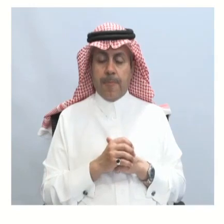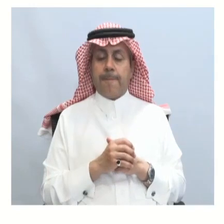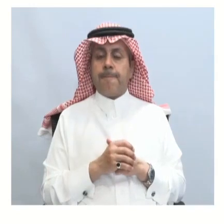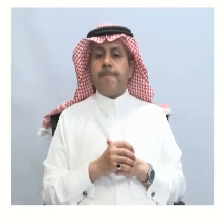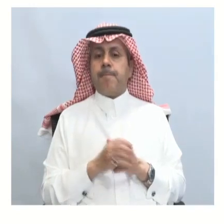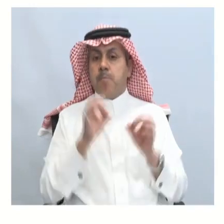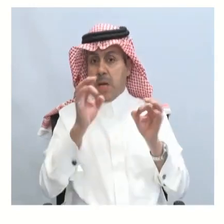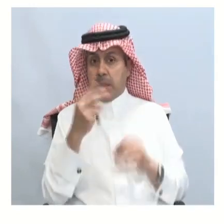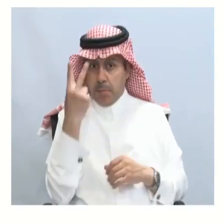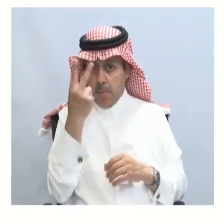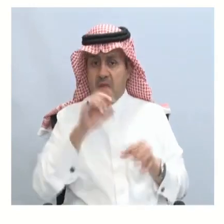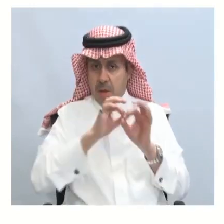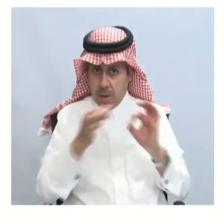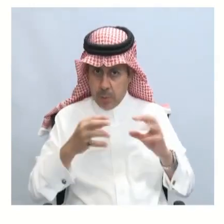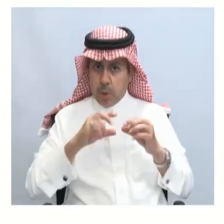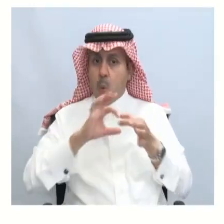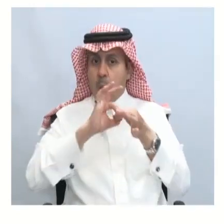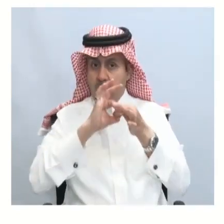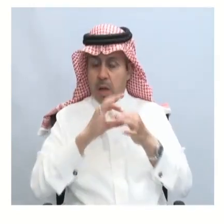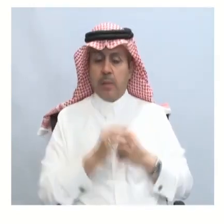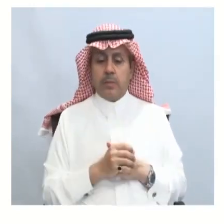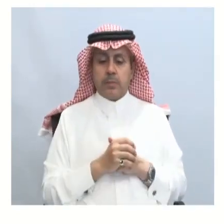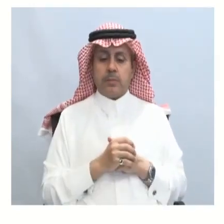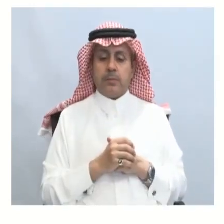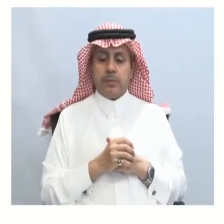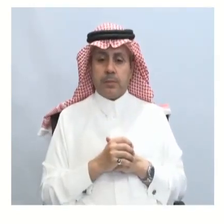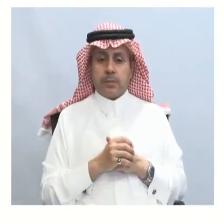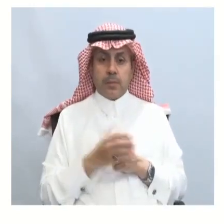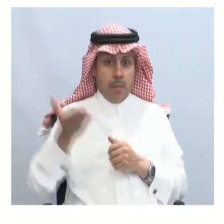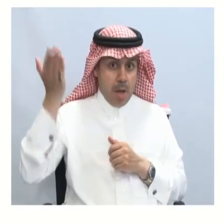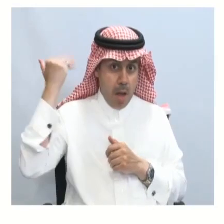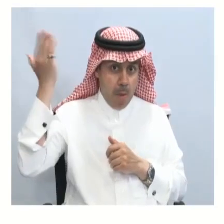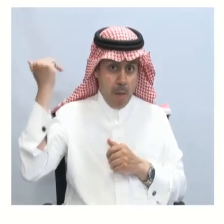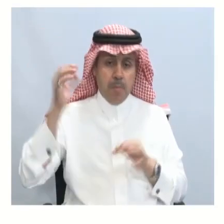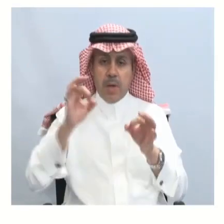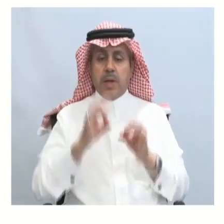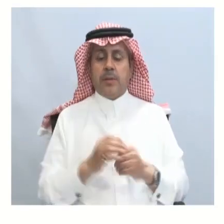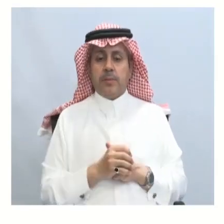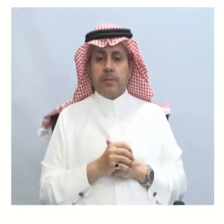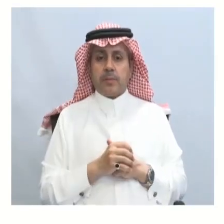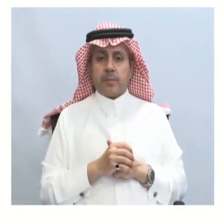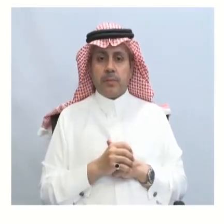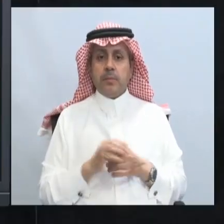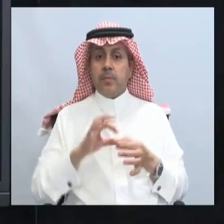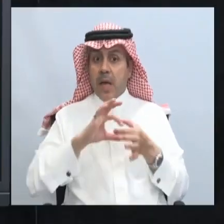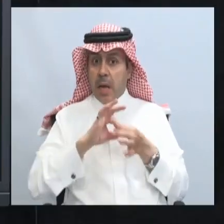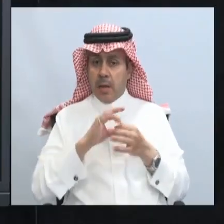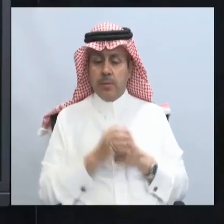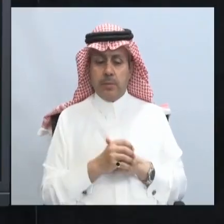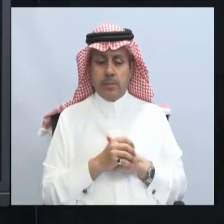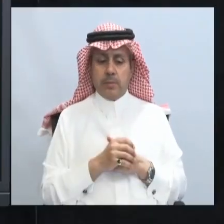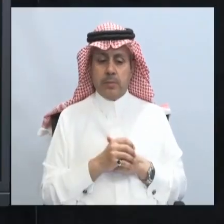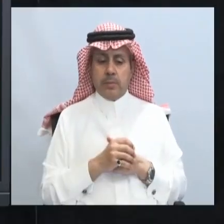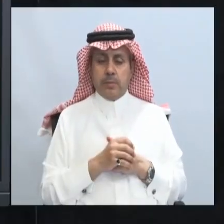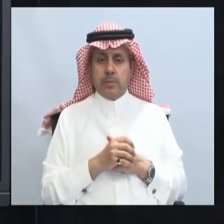بحبل الله وجميعا ولا تفرقوا الى اخر هذه الايه مع ما قبلها من الايات وهي في قوله تعالى وكيف